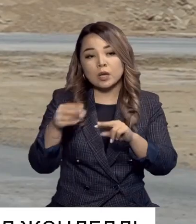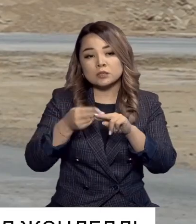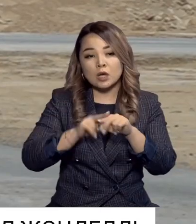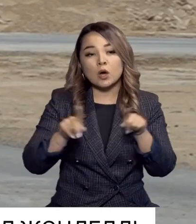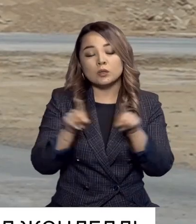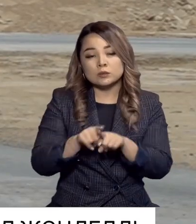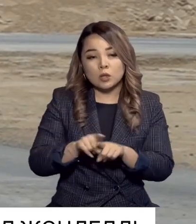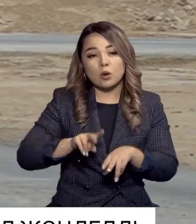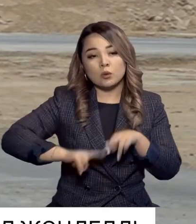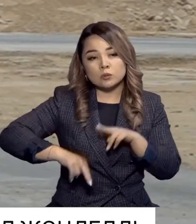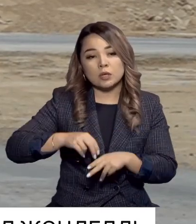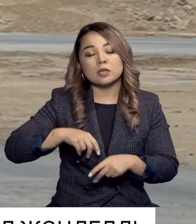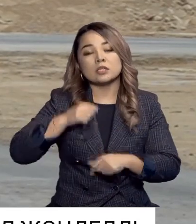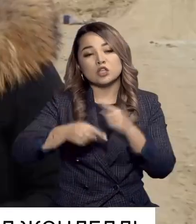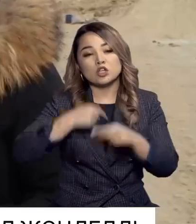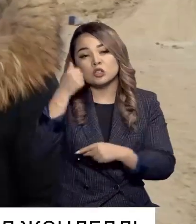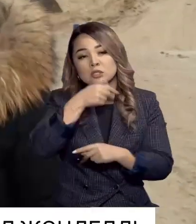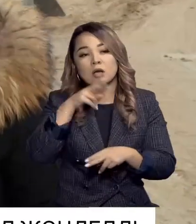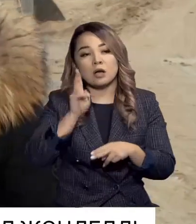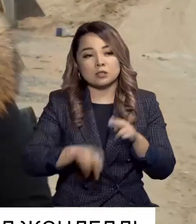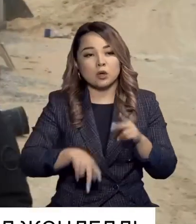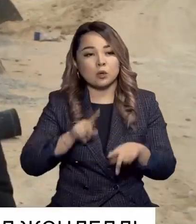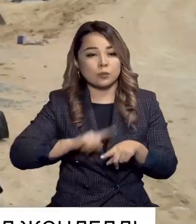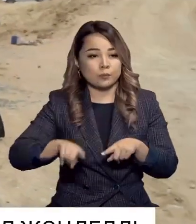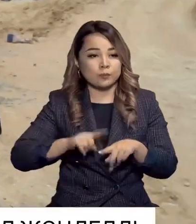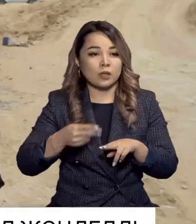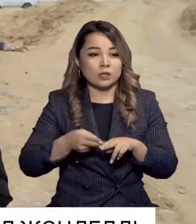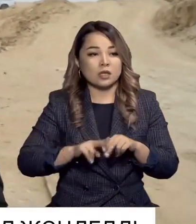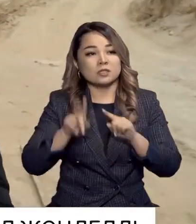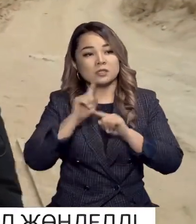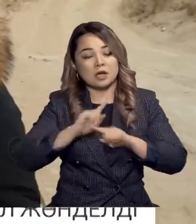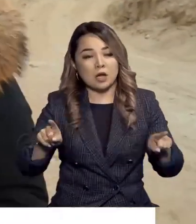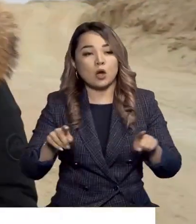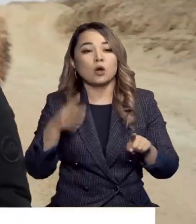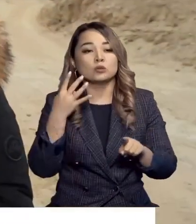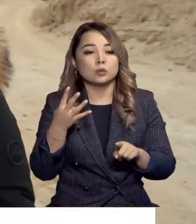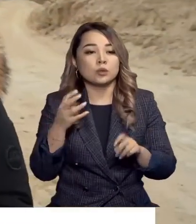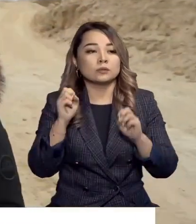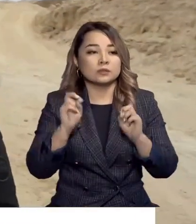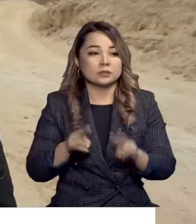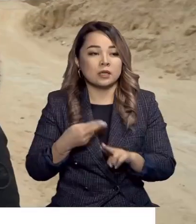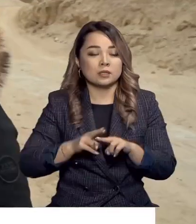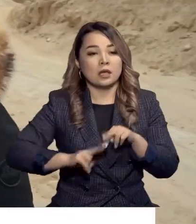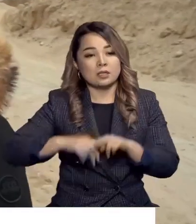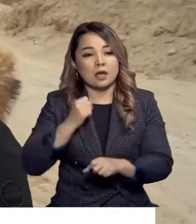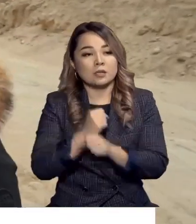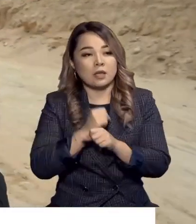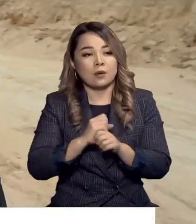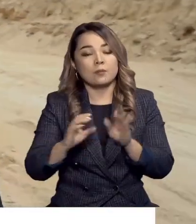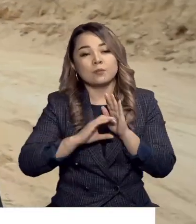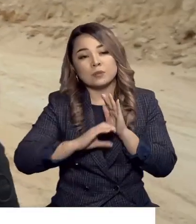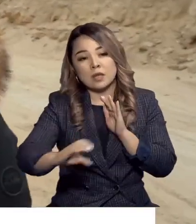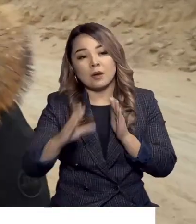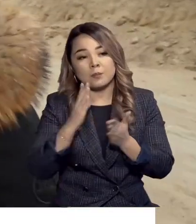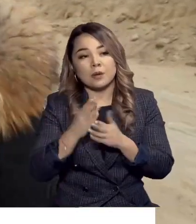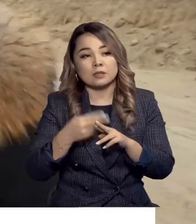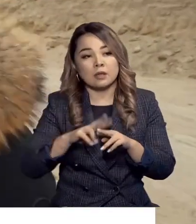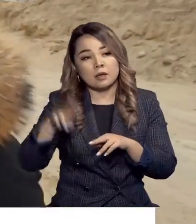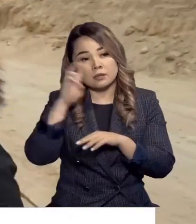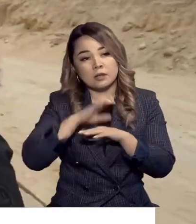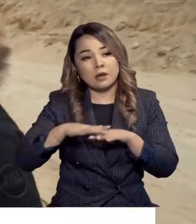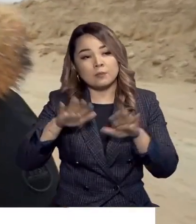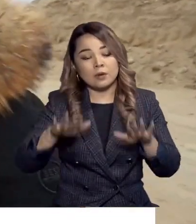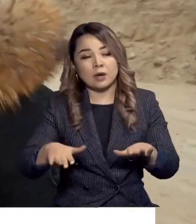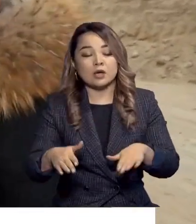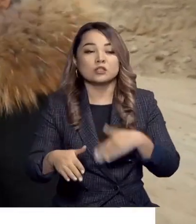шақырымдық жолдың құрылысы келер жылы аяқталады. Бұл жолдың ерекшелігі мұнда осында төрттілікке арналған өткелдер салынып жатыр. Себебі жолдың мына беті елді мекен,